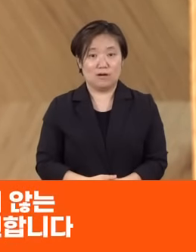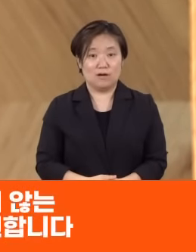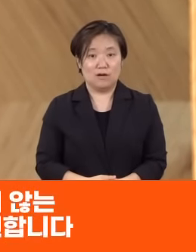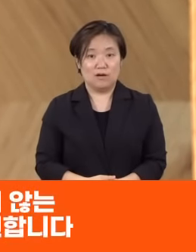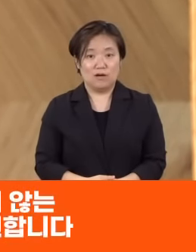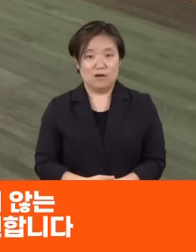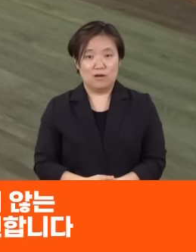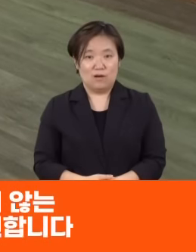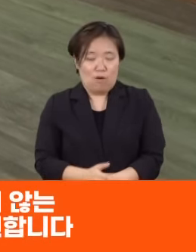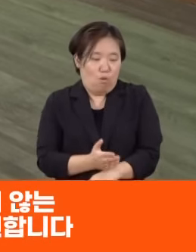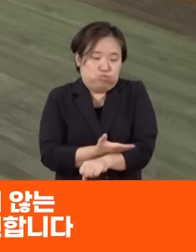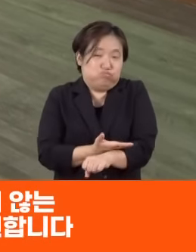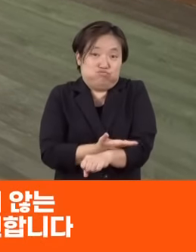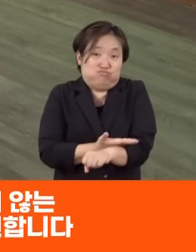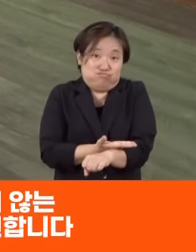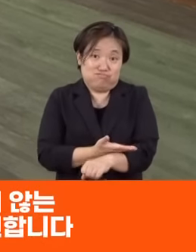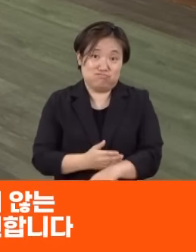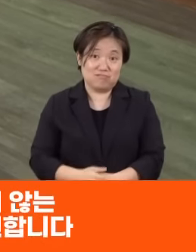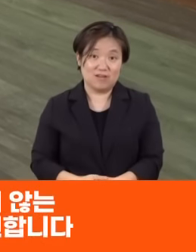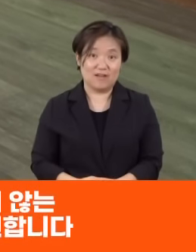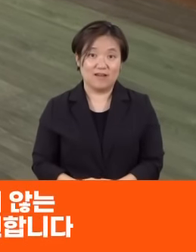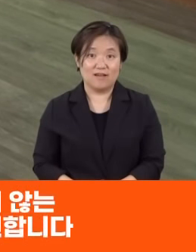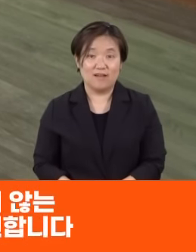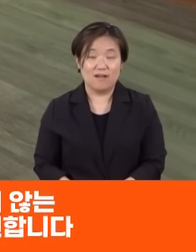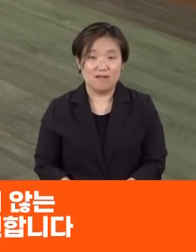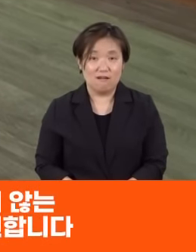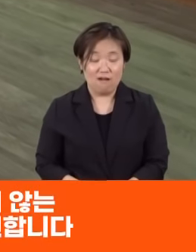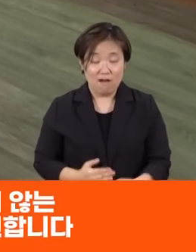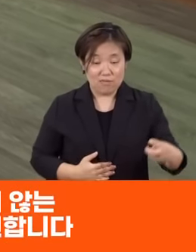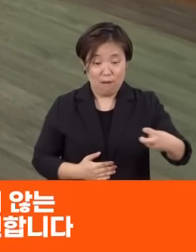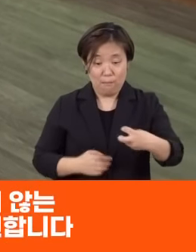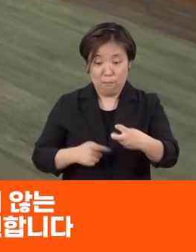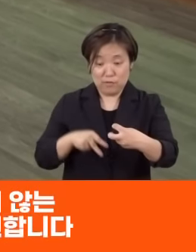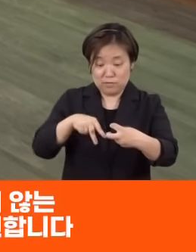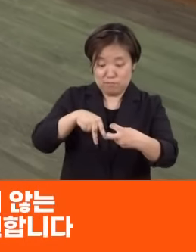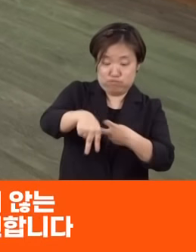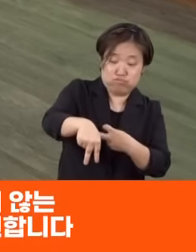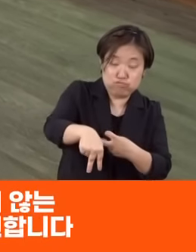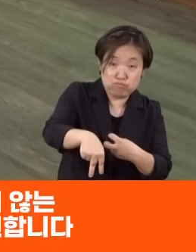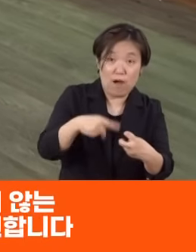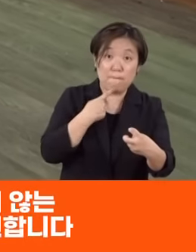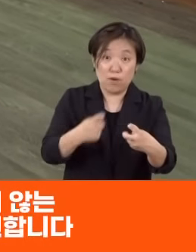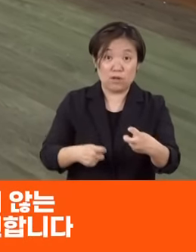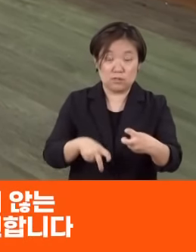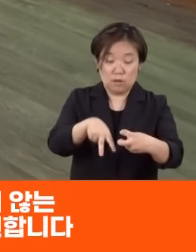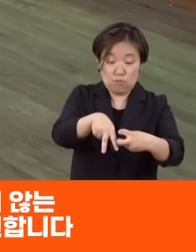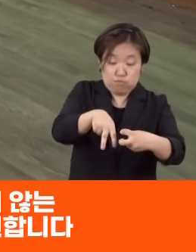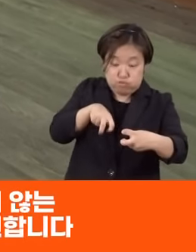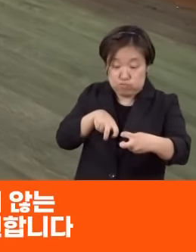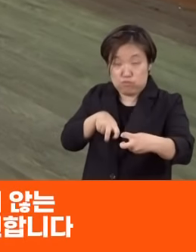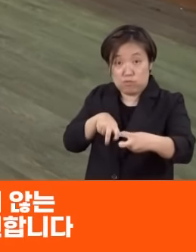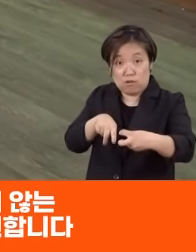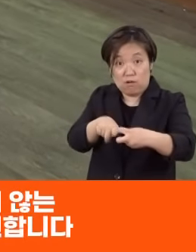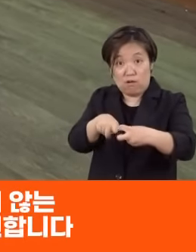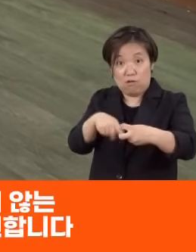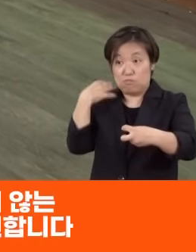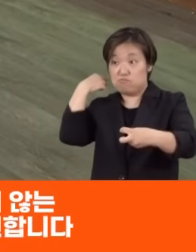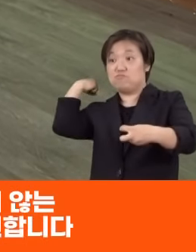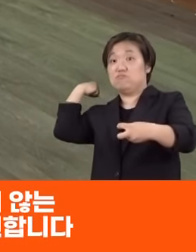오 대박 그 버스에 칠 뻔했는데 누가 자기를 확 당겨 가지고 몸이 뒤로